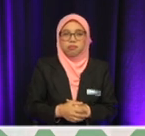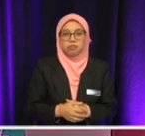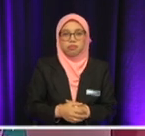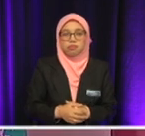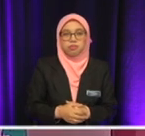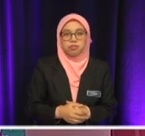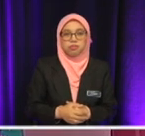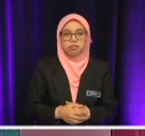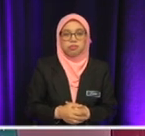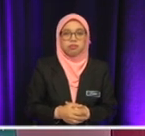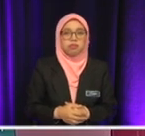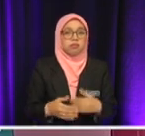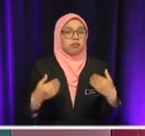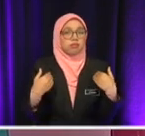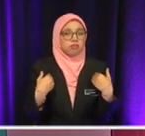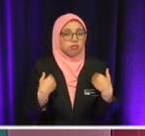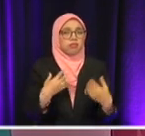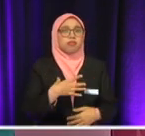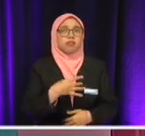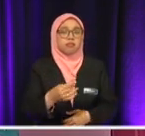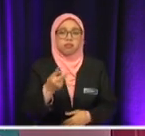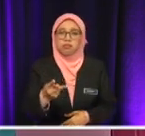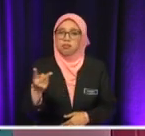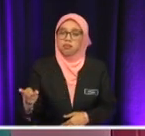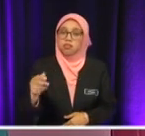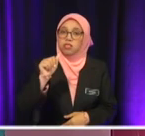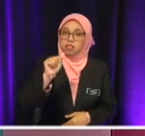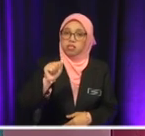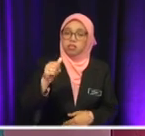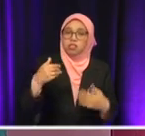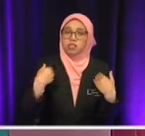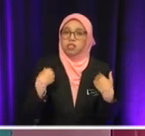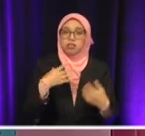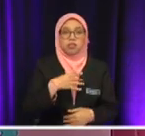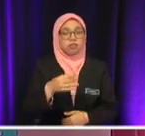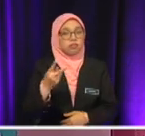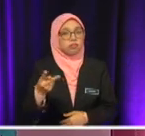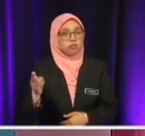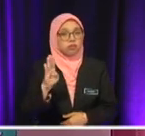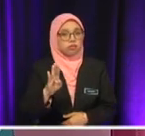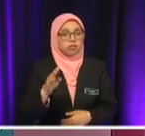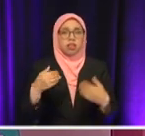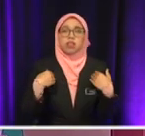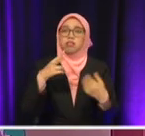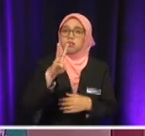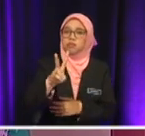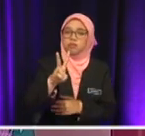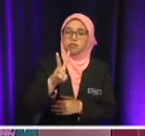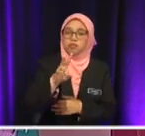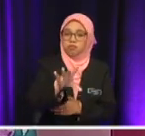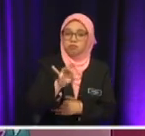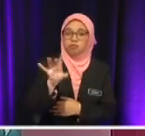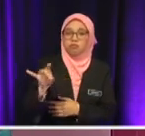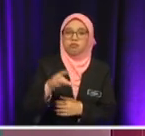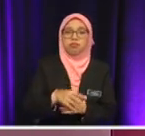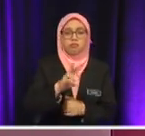adil. Sebab cikgu tahu ada yang suka produk A, ada yang suka produk B. Jadi cikgu ada dua-dua cikgu pilih. Kan?